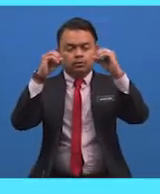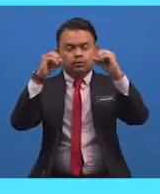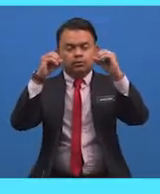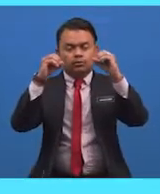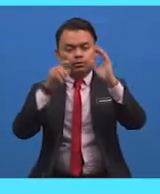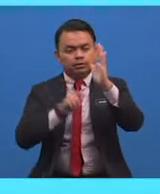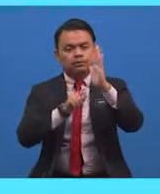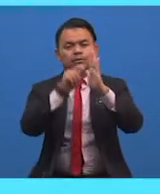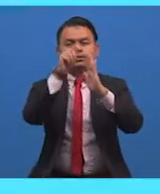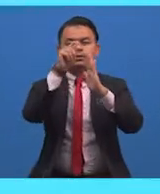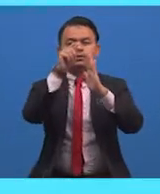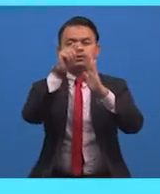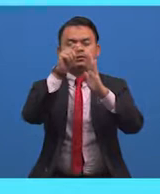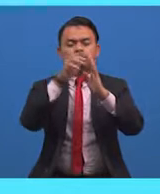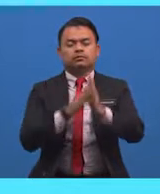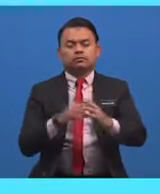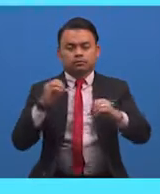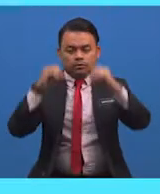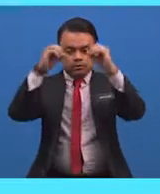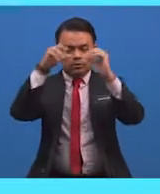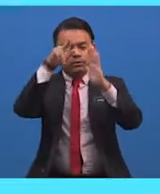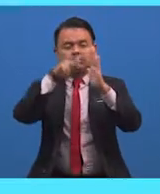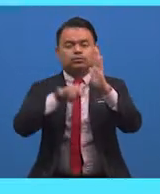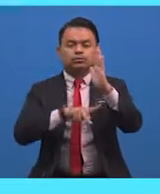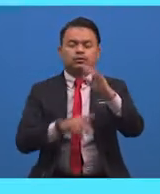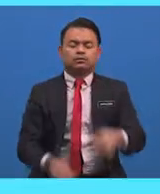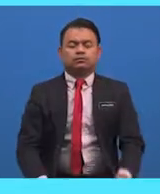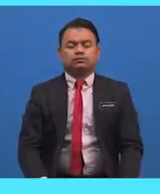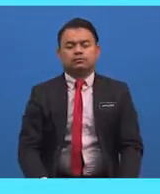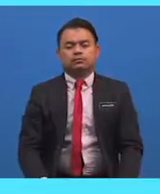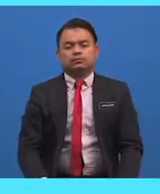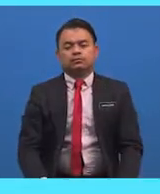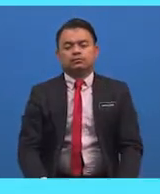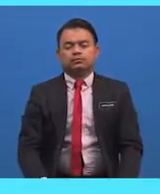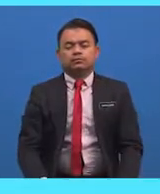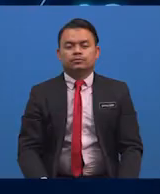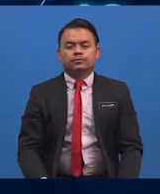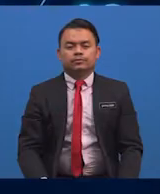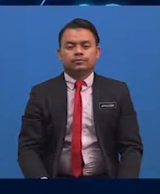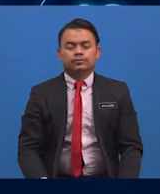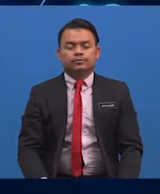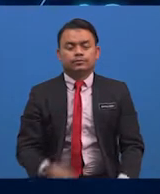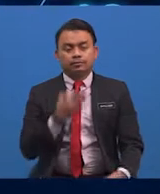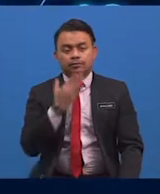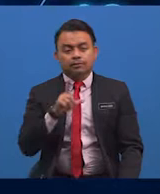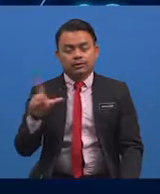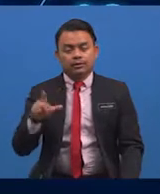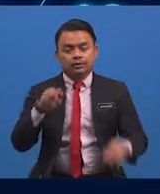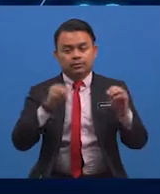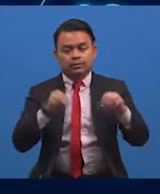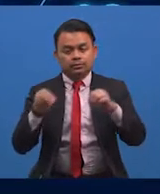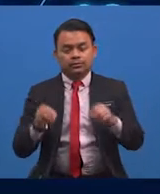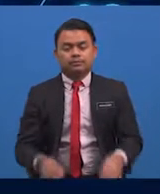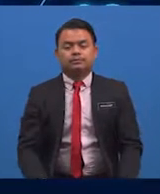mengurangkan gas oksigen yang penting kepada pembentukan lapisan ozon. Baiklah pelajar-pelajar sekalian,